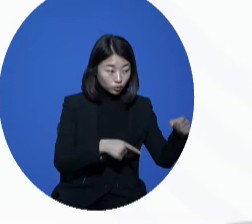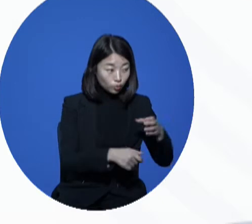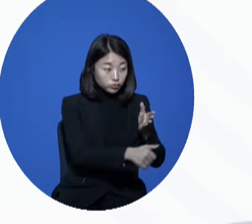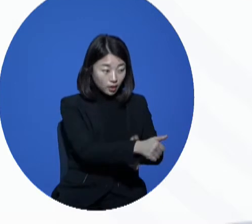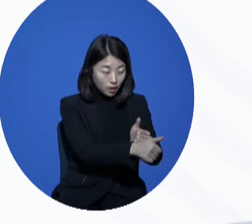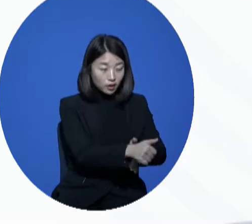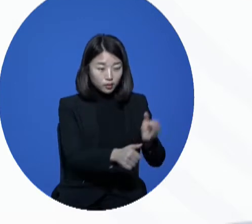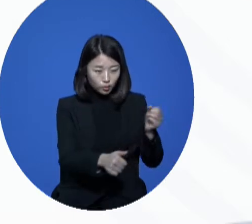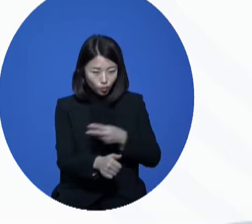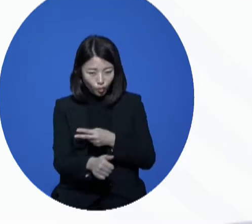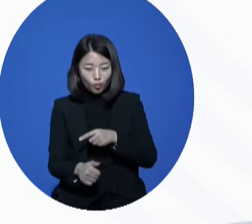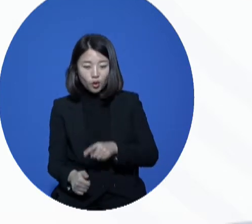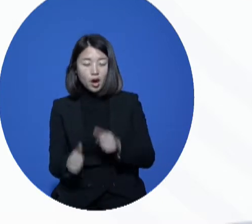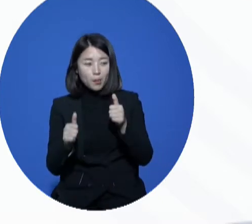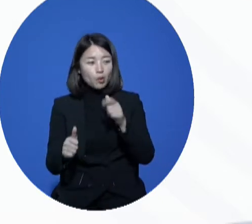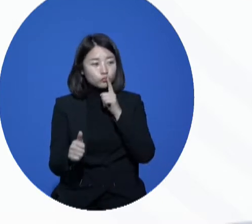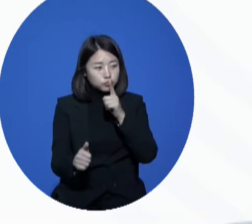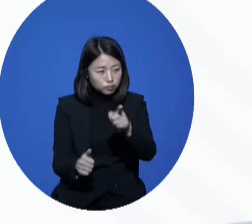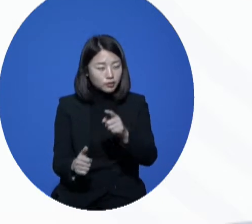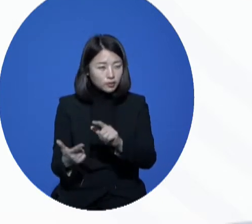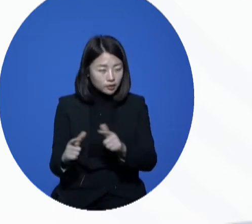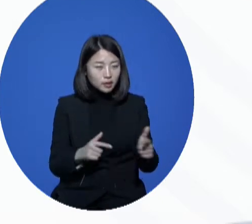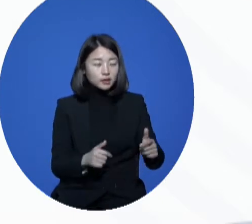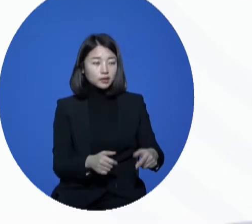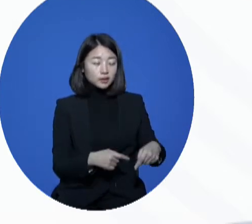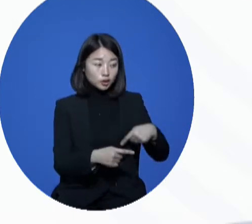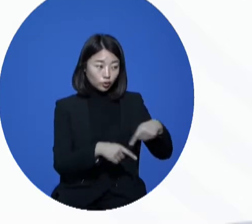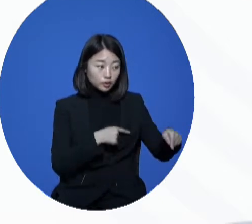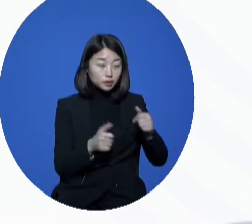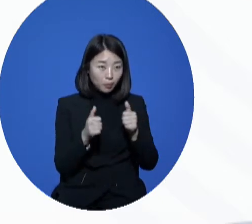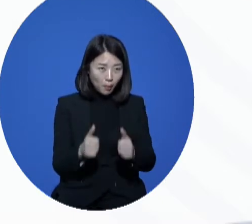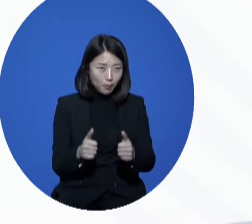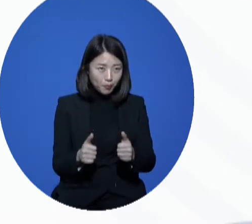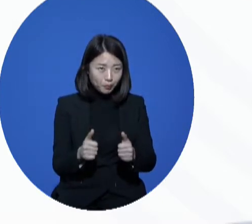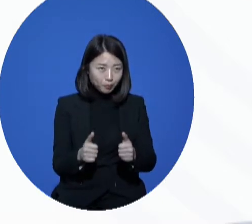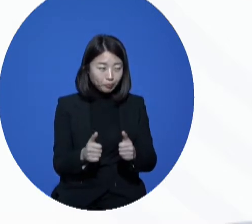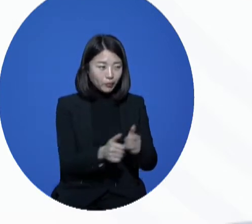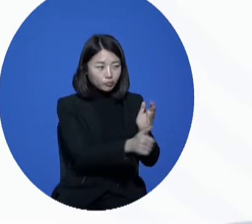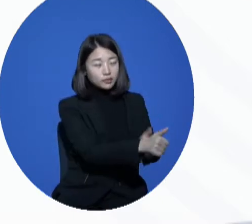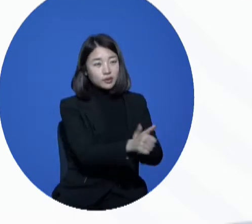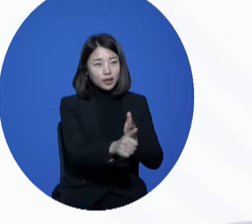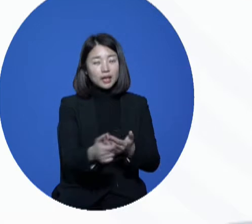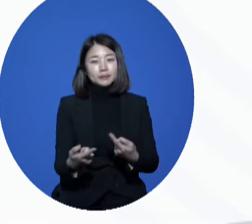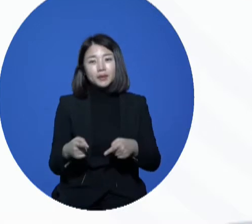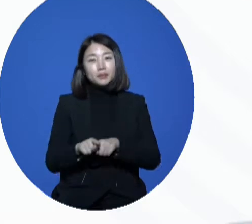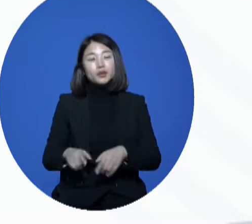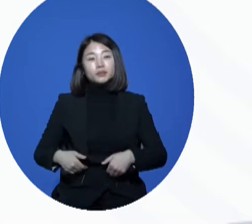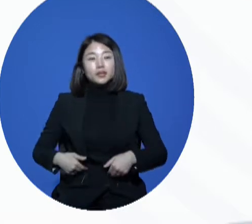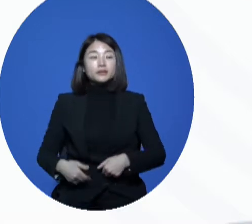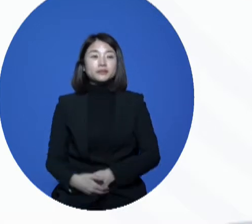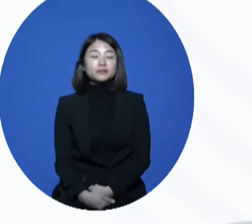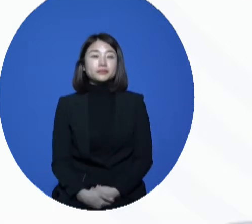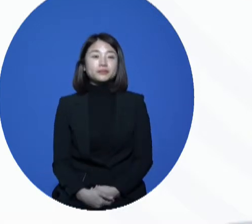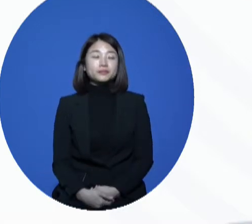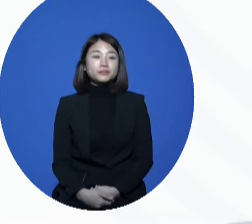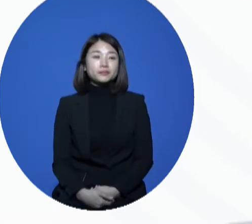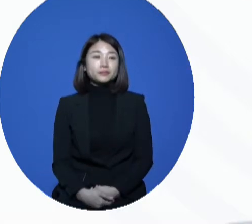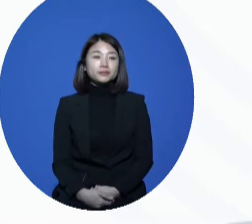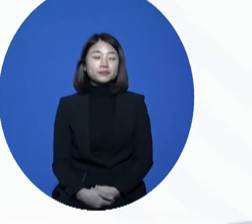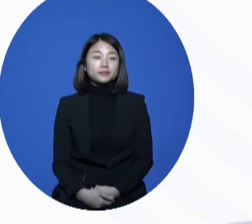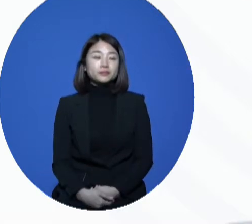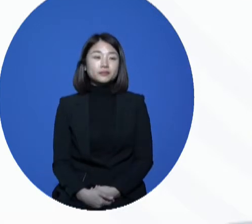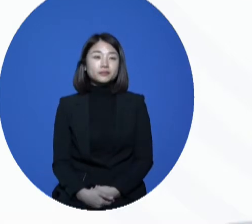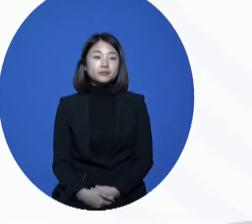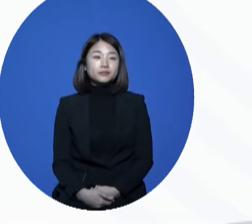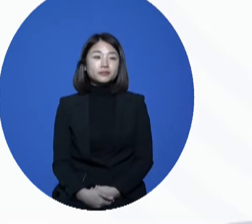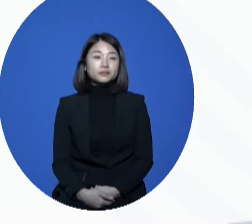옹호 활동과 함께 이 두 가지를 결합한 정치 법적인 옹호 활동도 가능합니다. 그래서